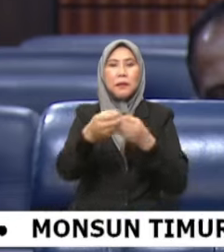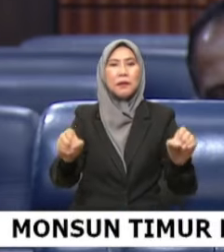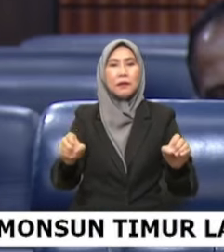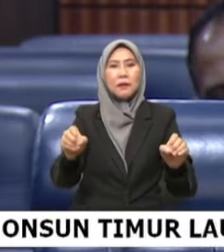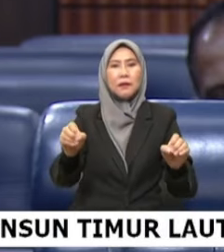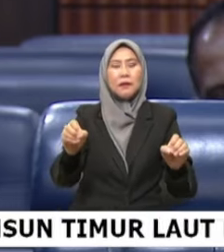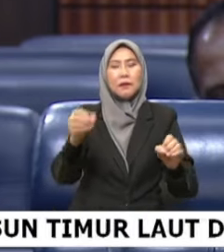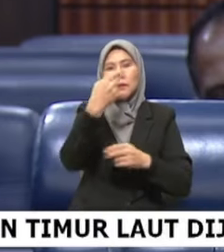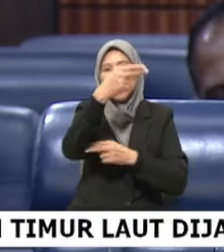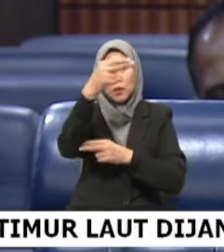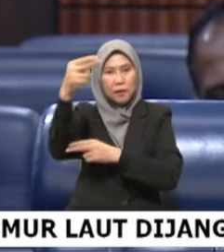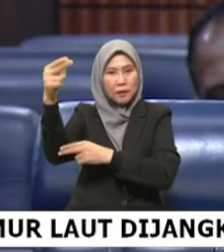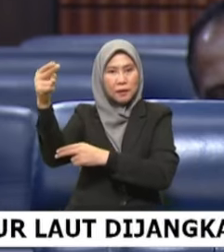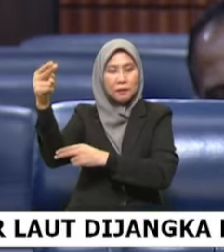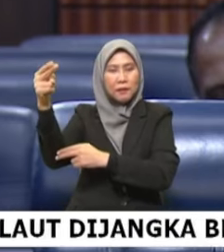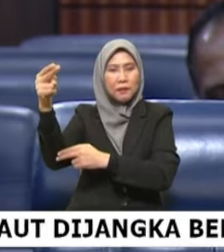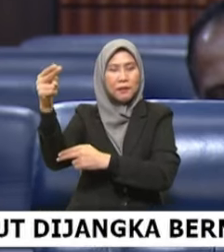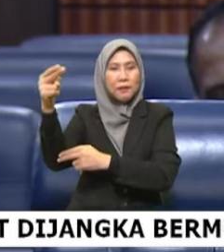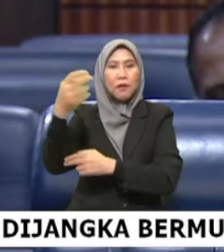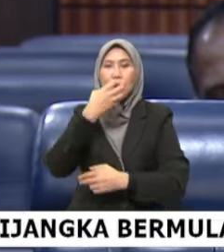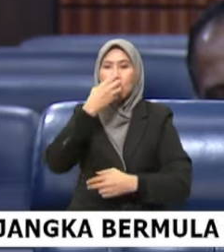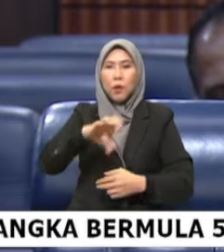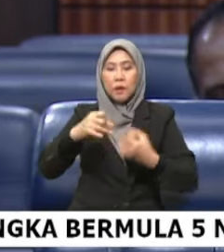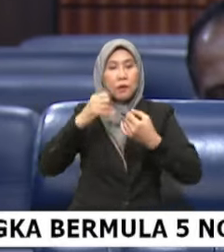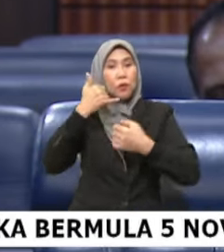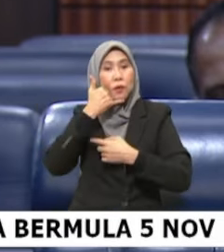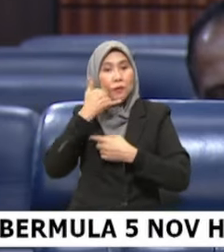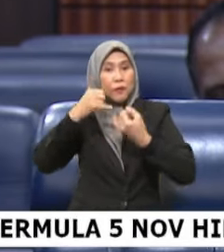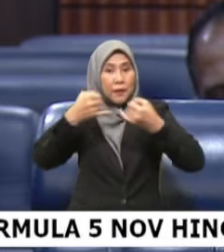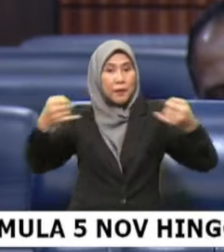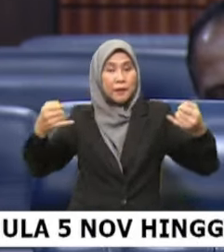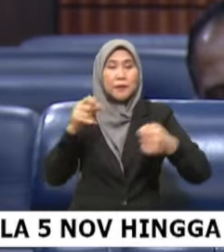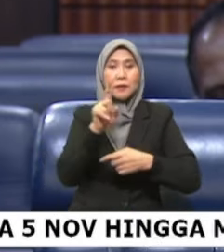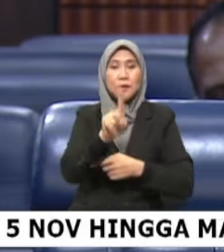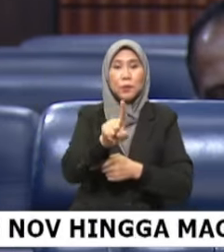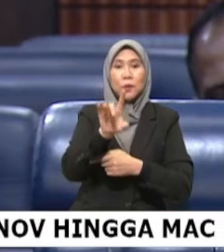terdekat atau talian hotline jabatan perkhidmatan